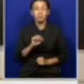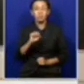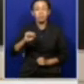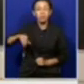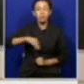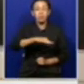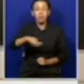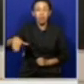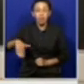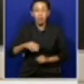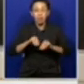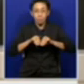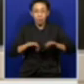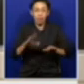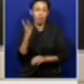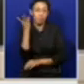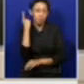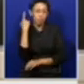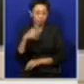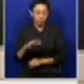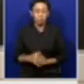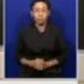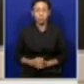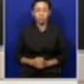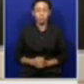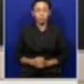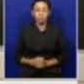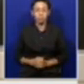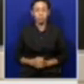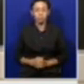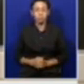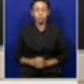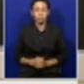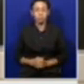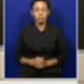ให้ทราบตั้งแต่เมื่อวานนะครับว่าในการควบคุมกำกับการ